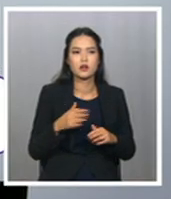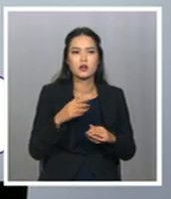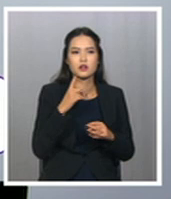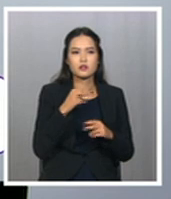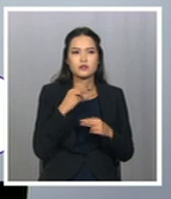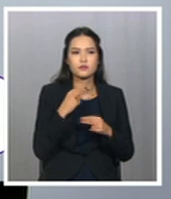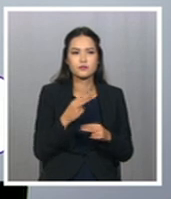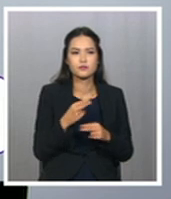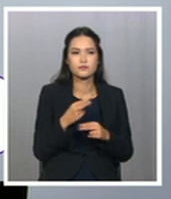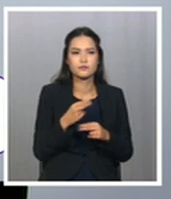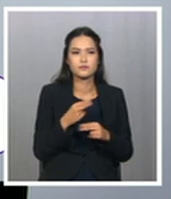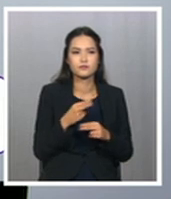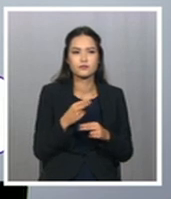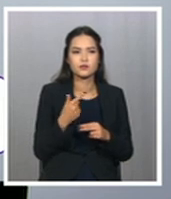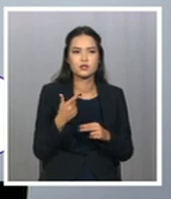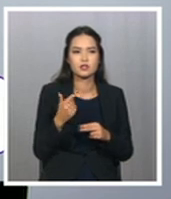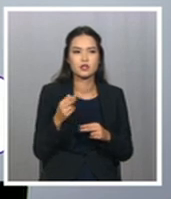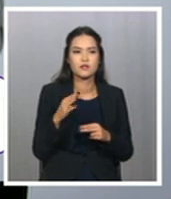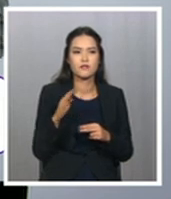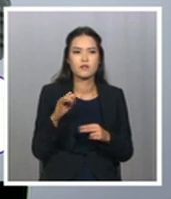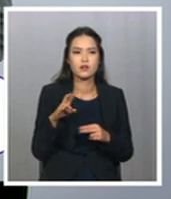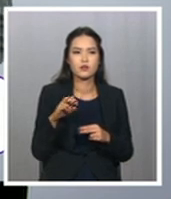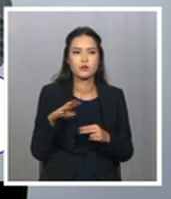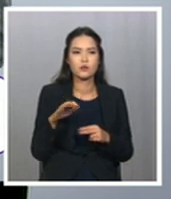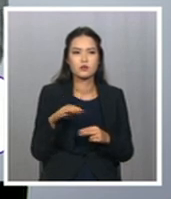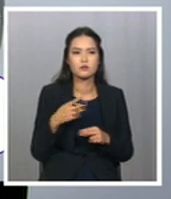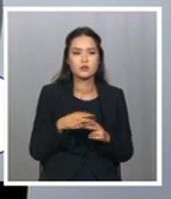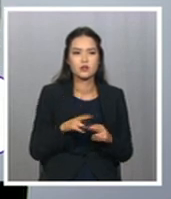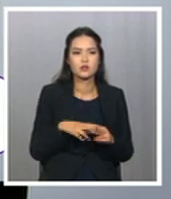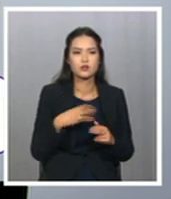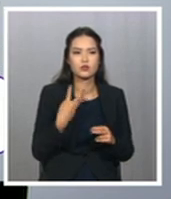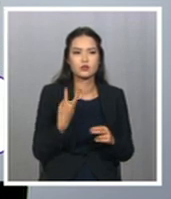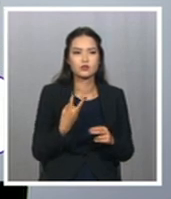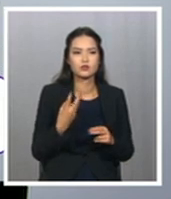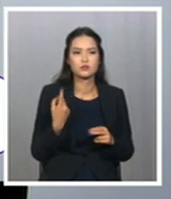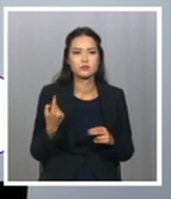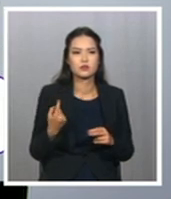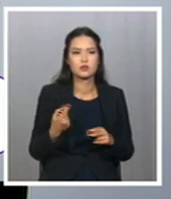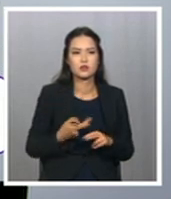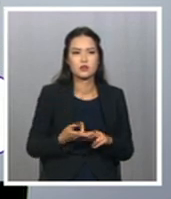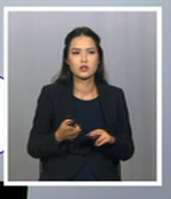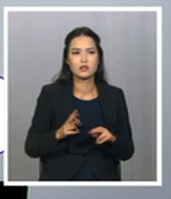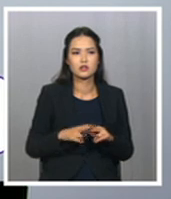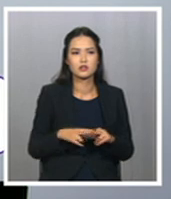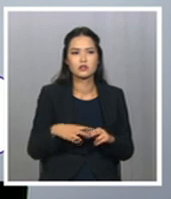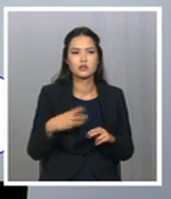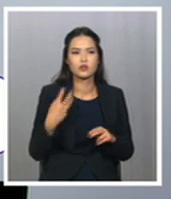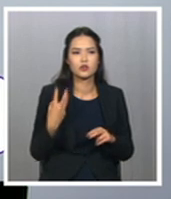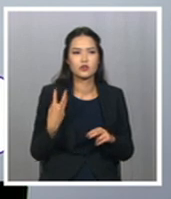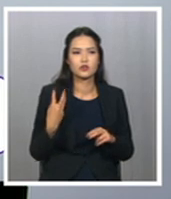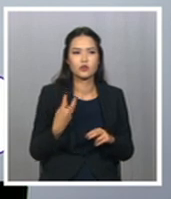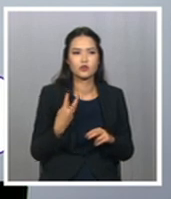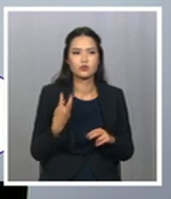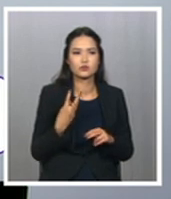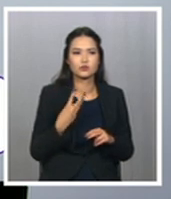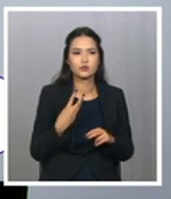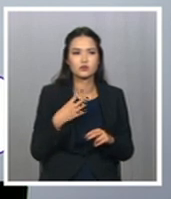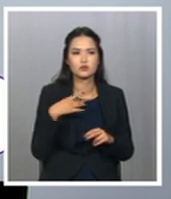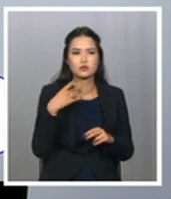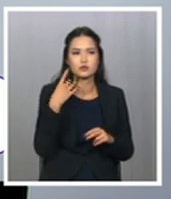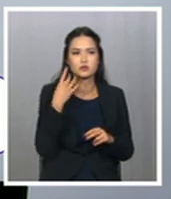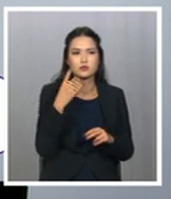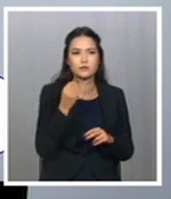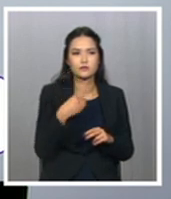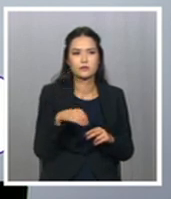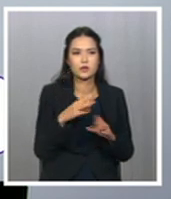аударатын болсаңыздар, фенотипі 3-тің бірге қатынасына тең. Байқасаңыздар, бізде 3 қызыл күрең түсті күлте және де